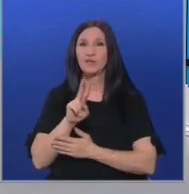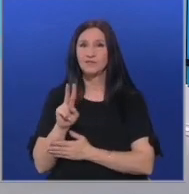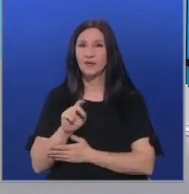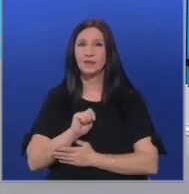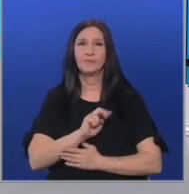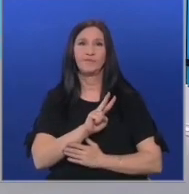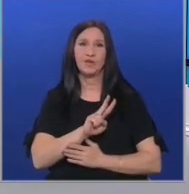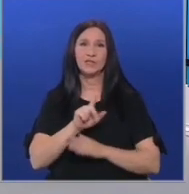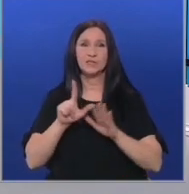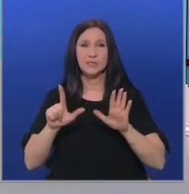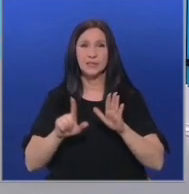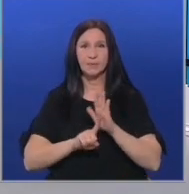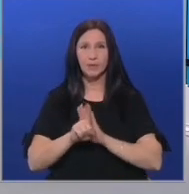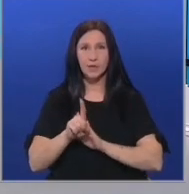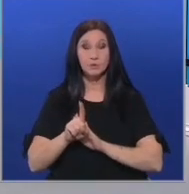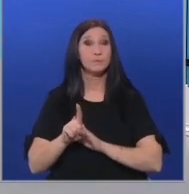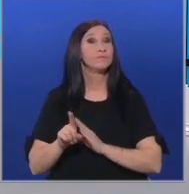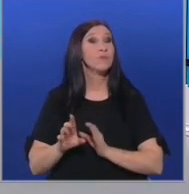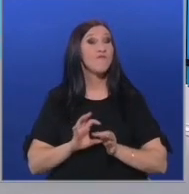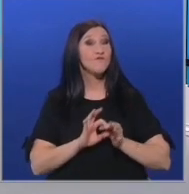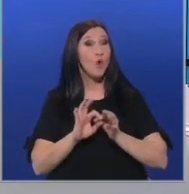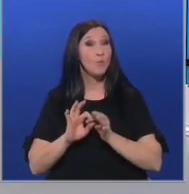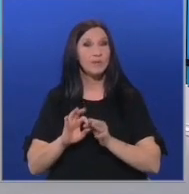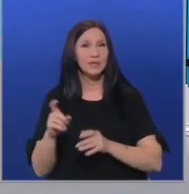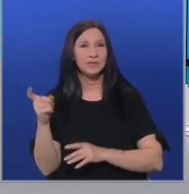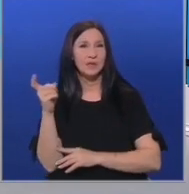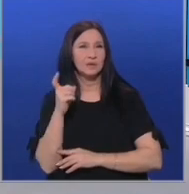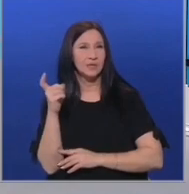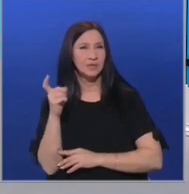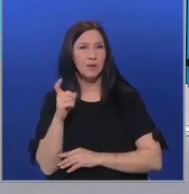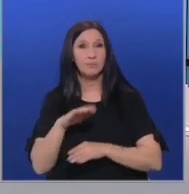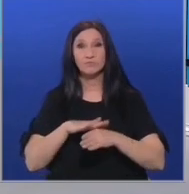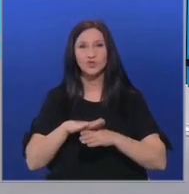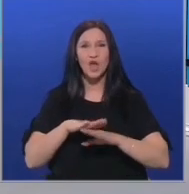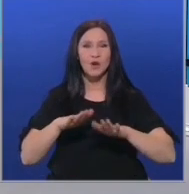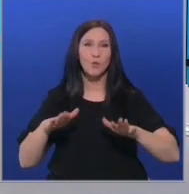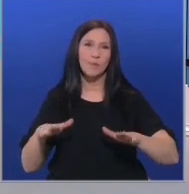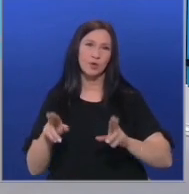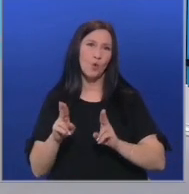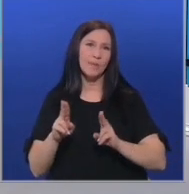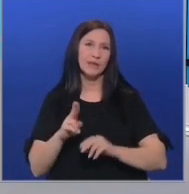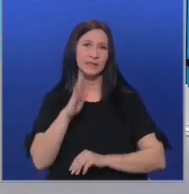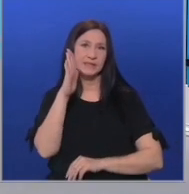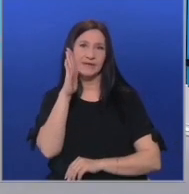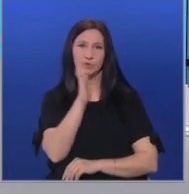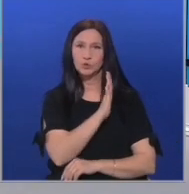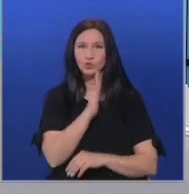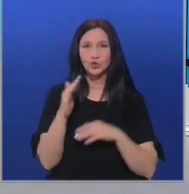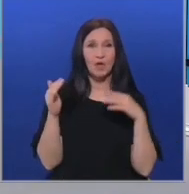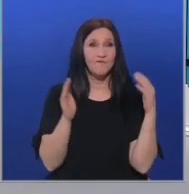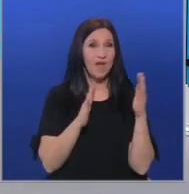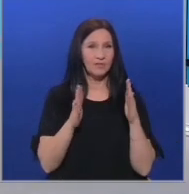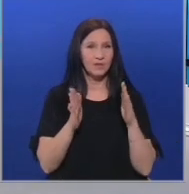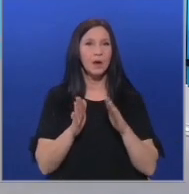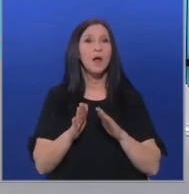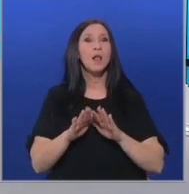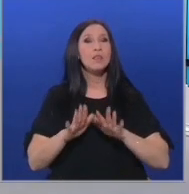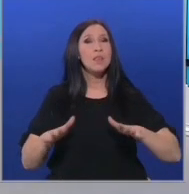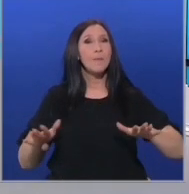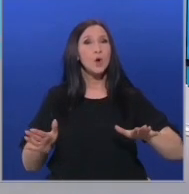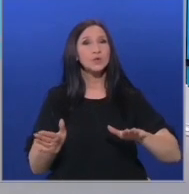22 и 27 градуса в комбинация с слаб, по Черноморието умерен североизточен вятър. На морския бряг